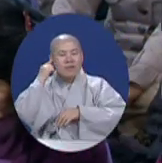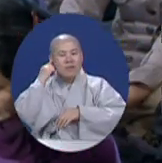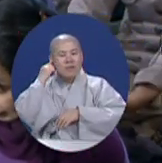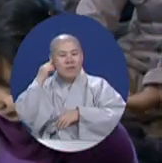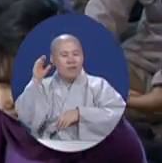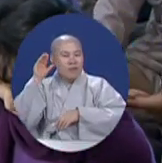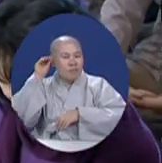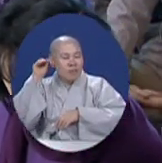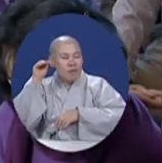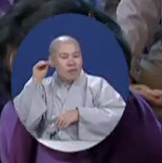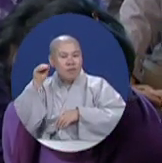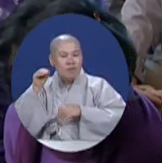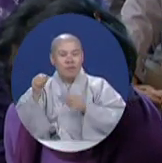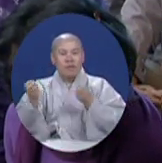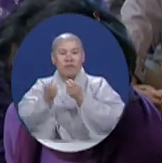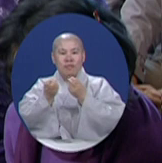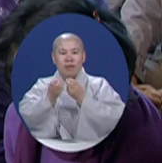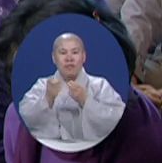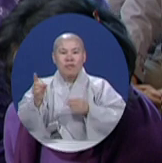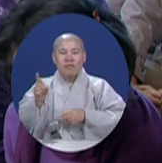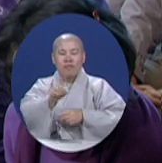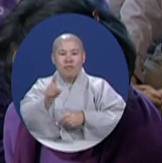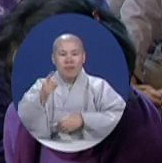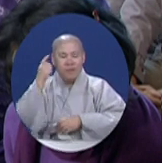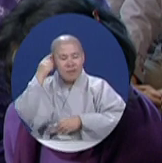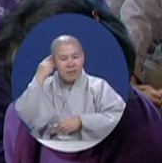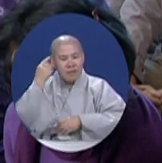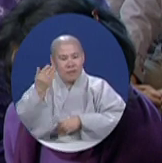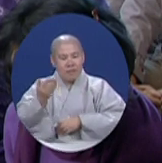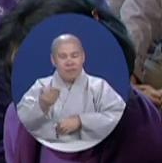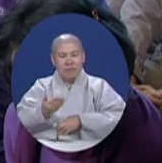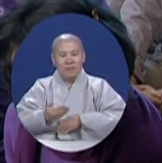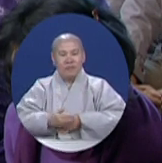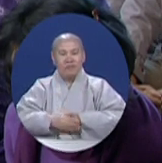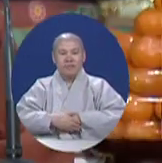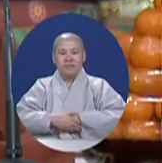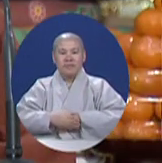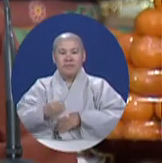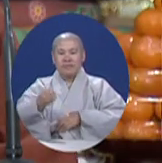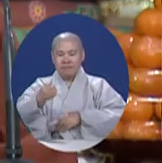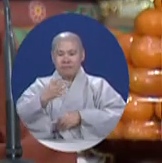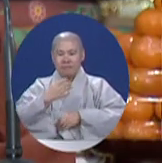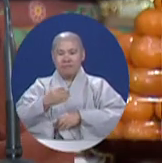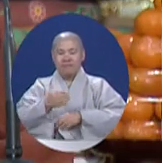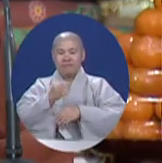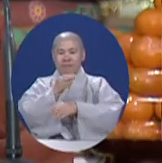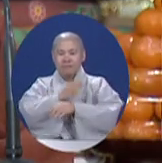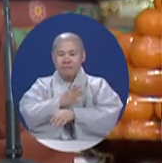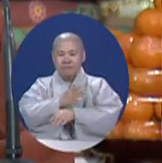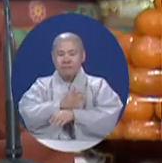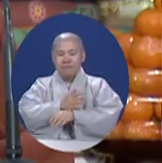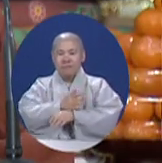어떻게 막습니까? 이렇게 여쭤봤거든요. 그러니까 대답이 간단하더라고요.